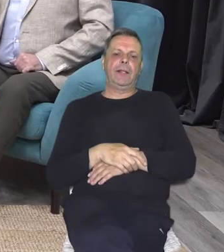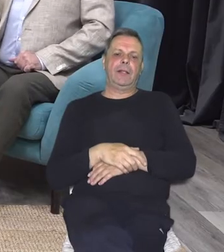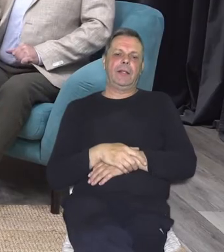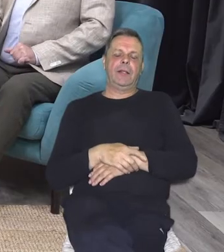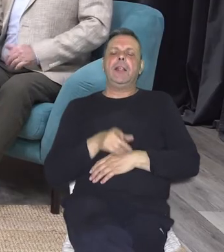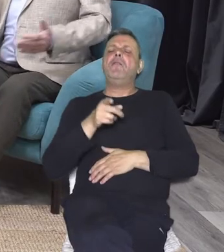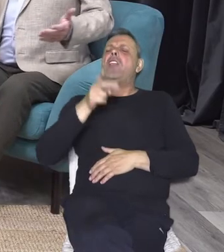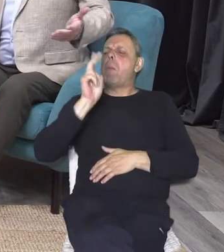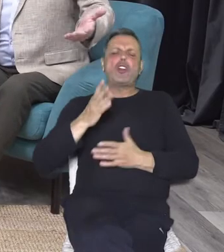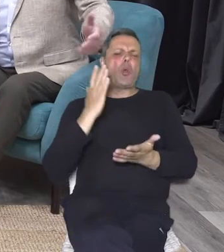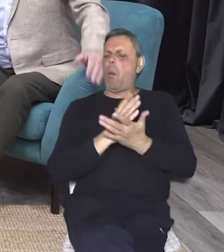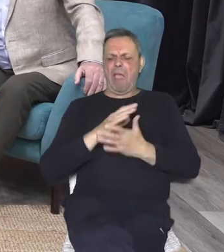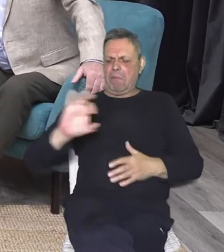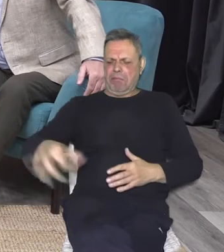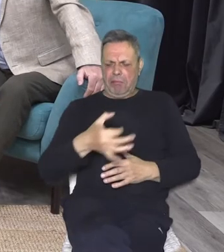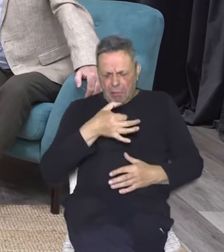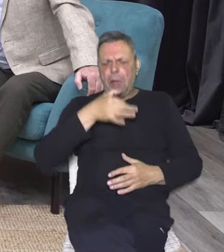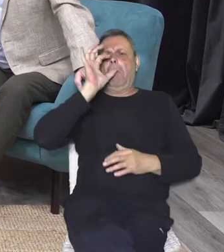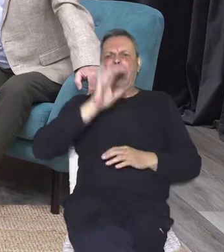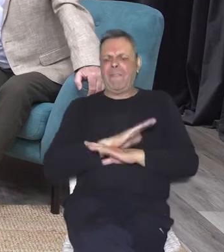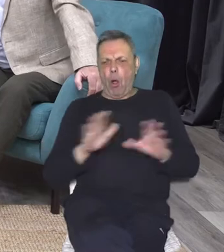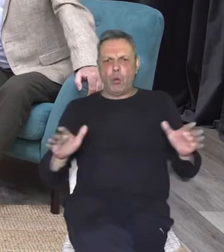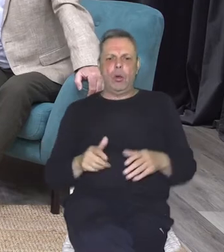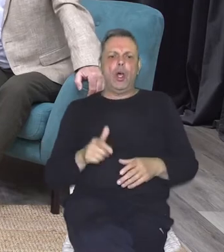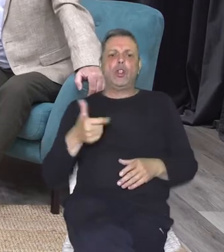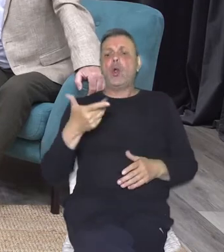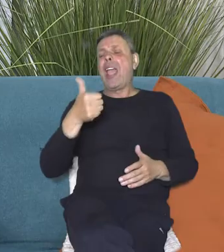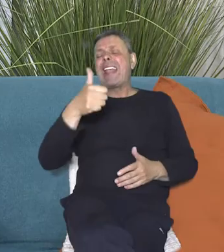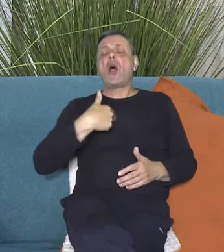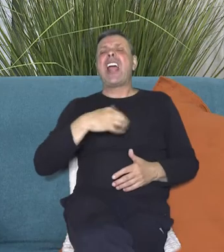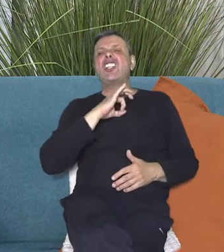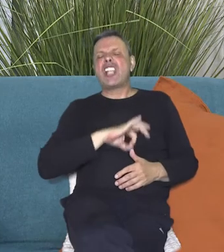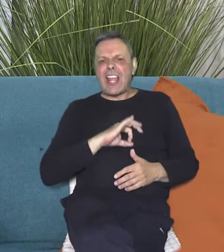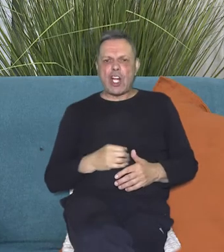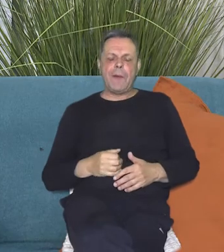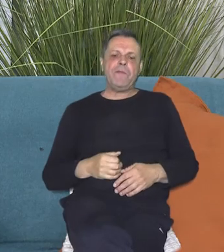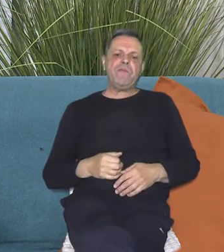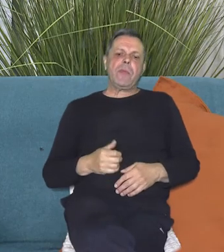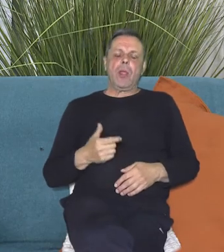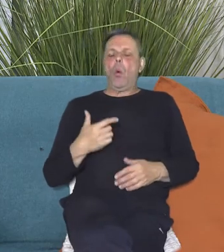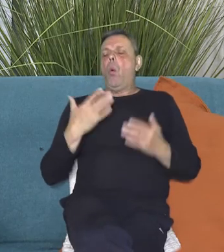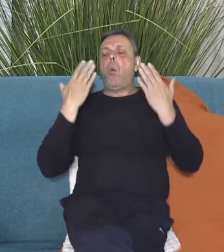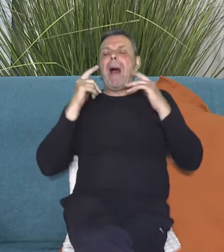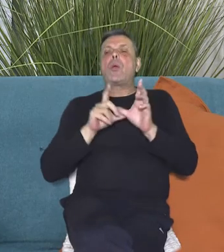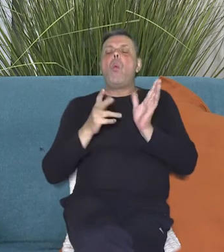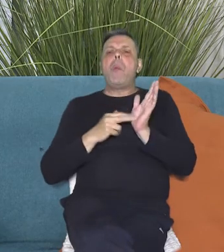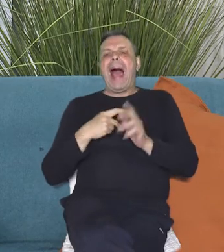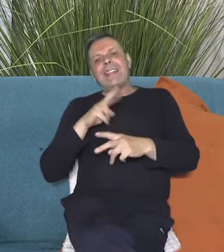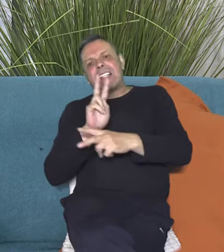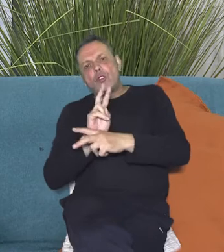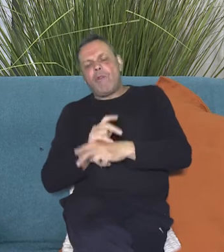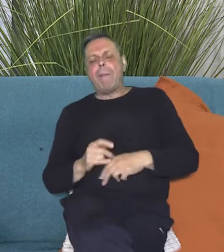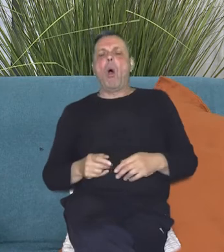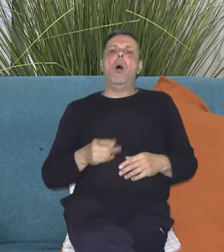stvari možete uvijek je još uvijek piti. U stvari, to je jedna od naših zadaća permanentnih u Nacionalnom parku Una,